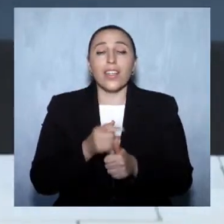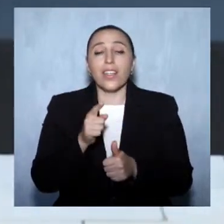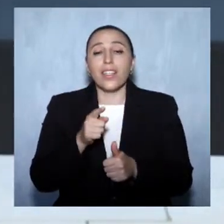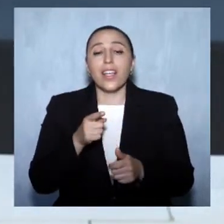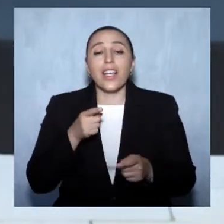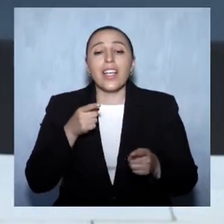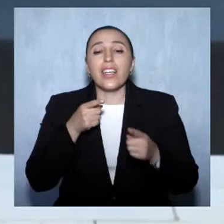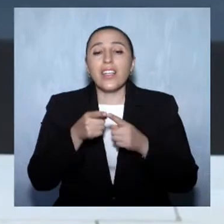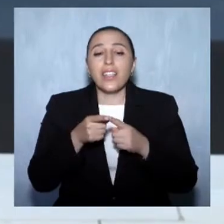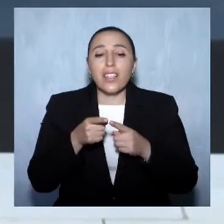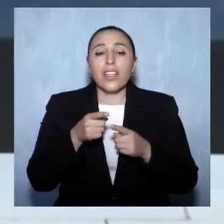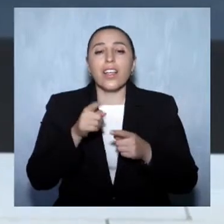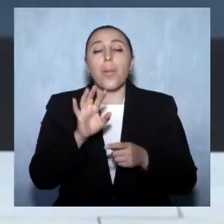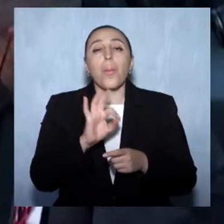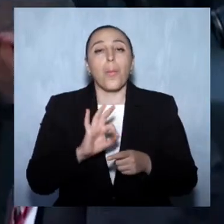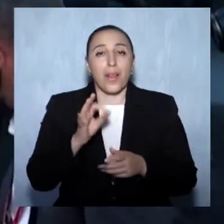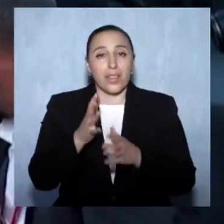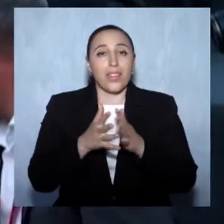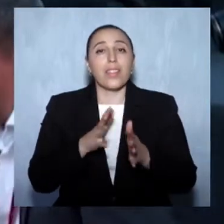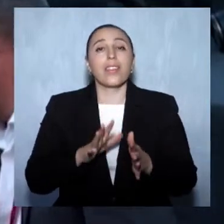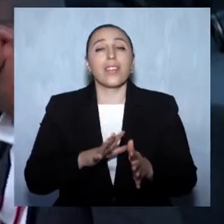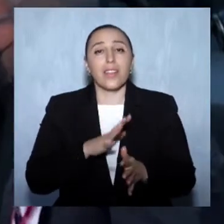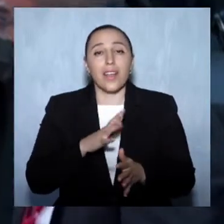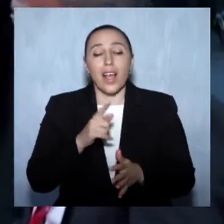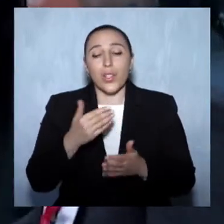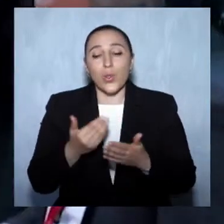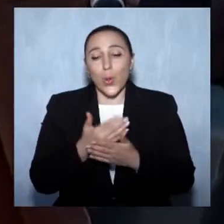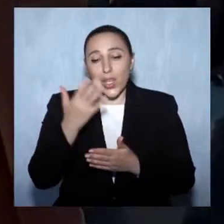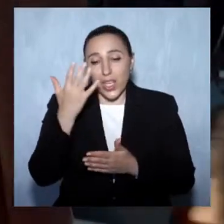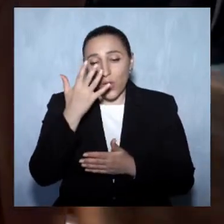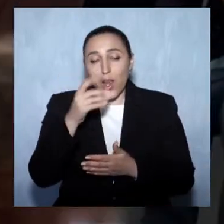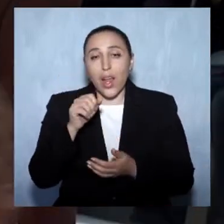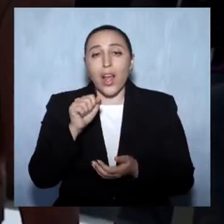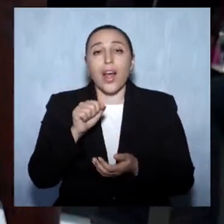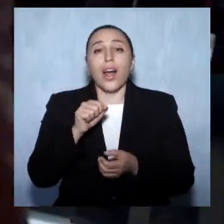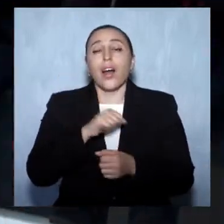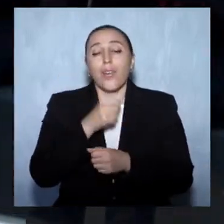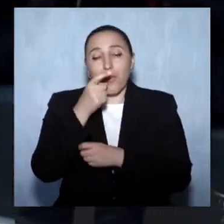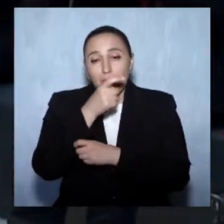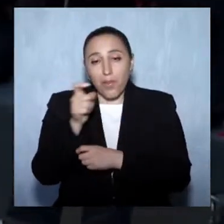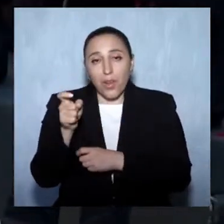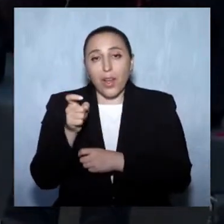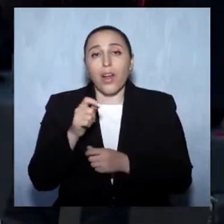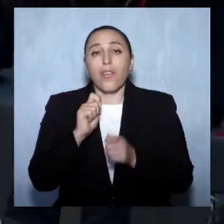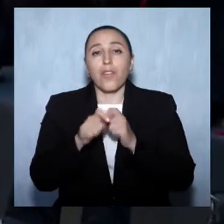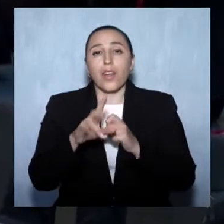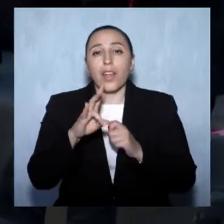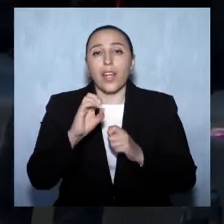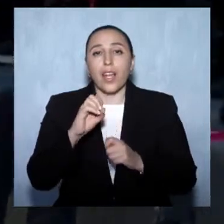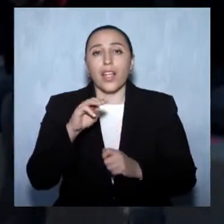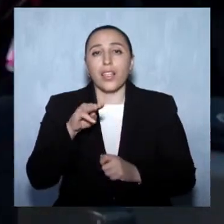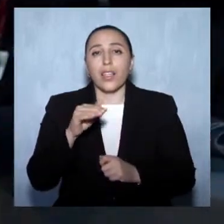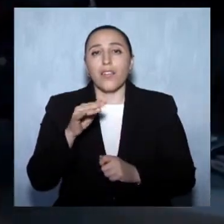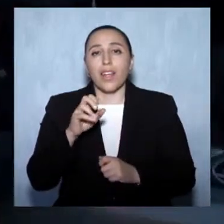իր խիստ վիճահարույց գոլը։ Պաոլո Սորենտինոյի նոր կինոնկարի արտադրությունը ֆինանսավորել է Netflix-ը։